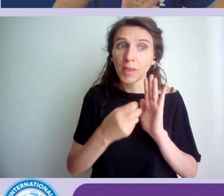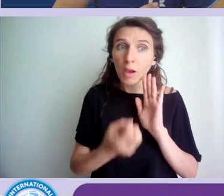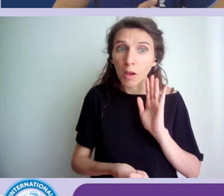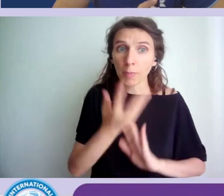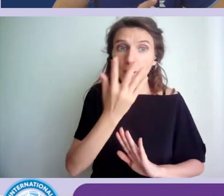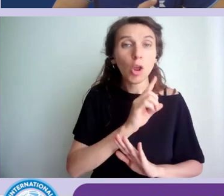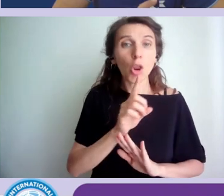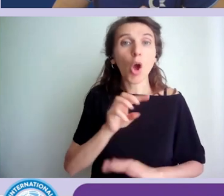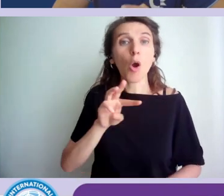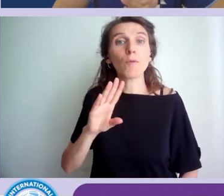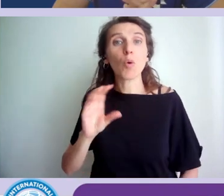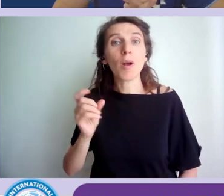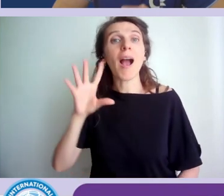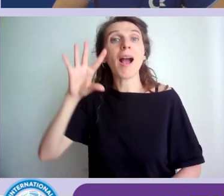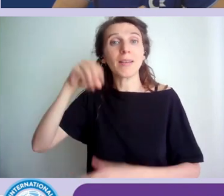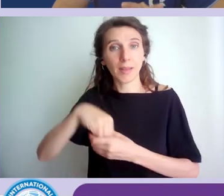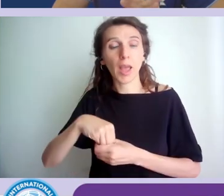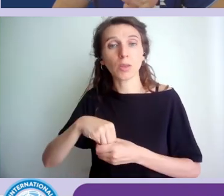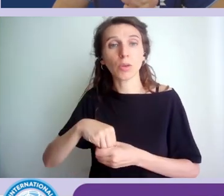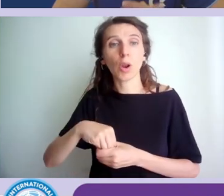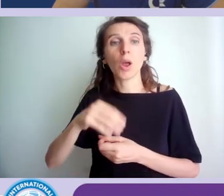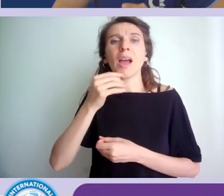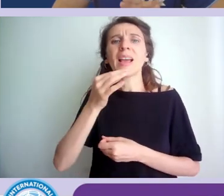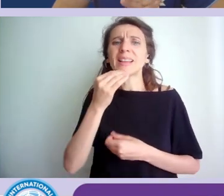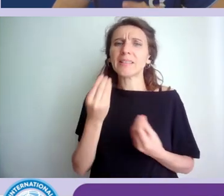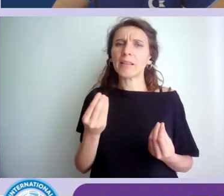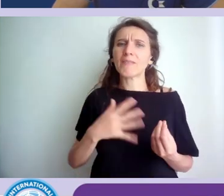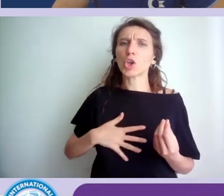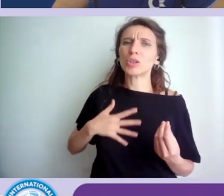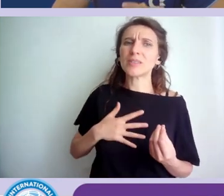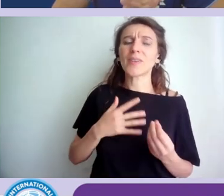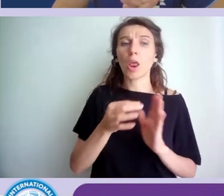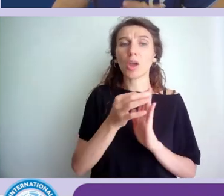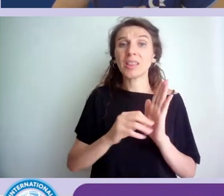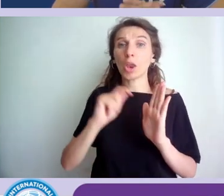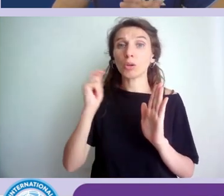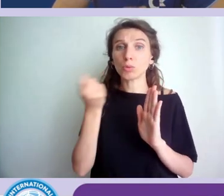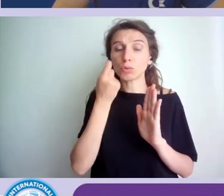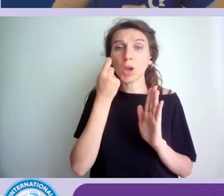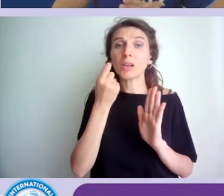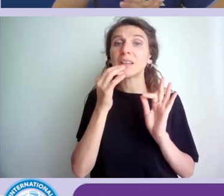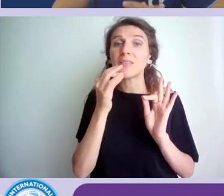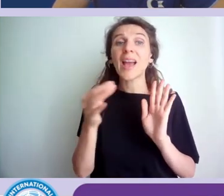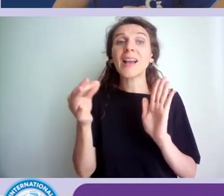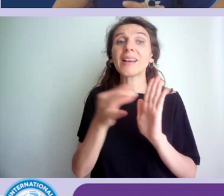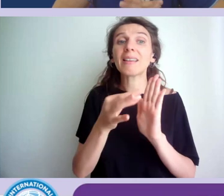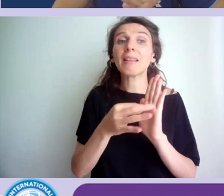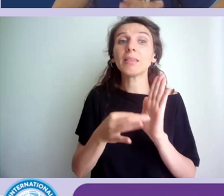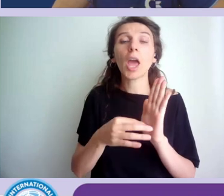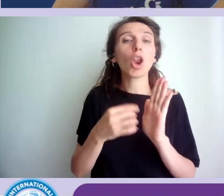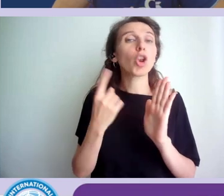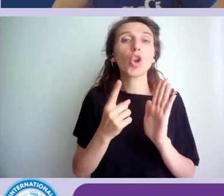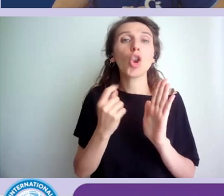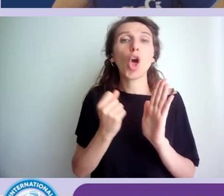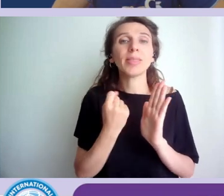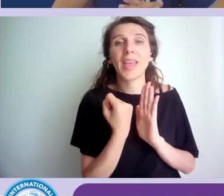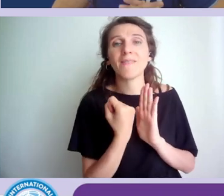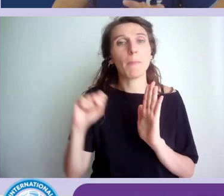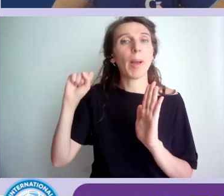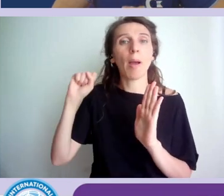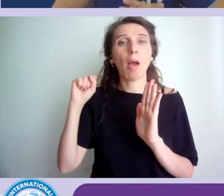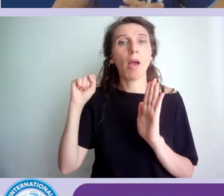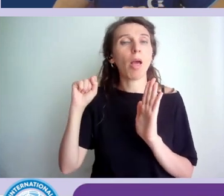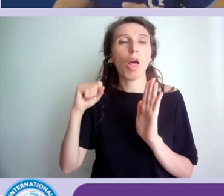dentro le V cag soddisfare un criterio di successo significa che il criterio non è violato